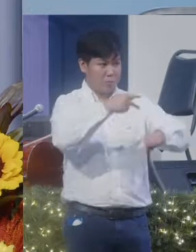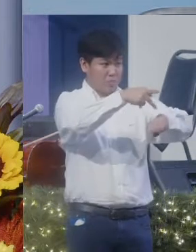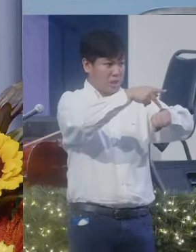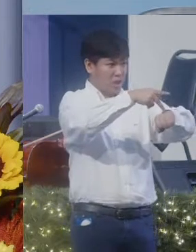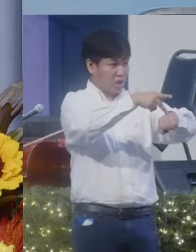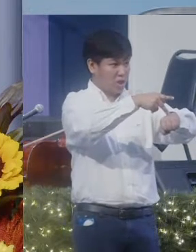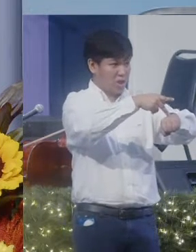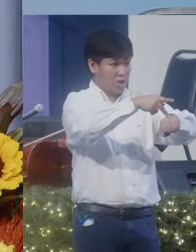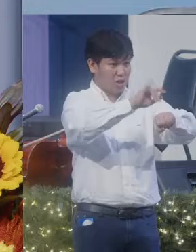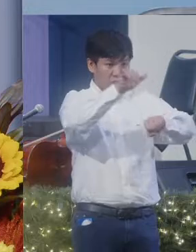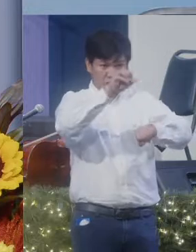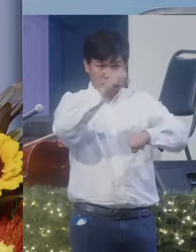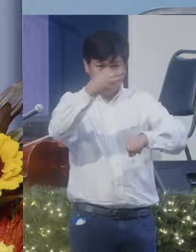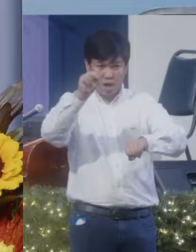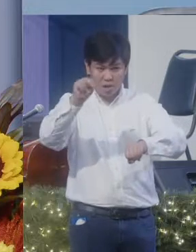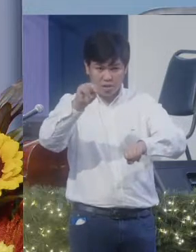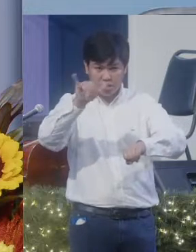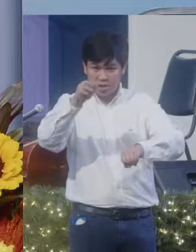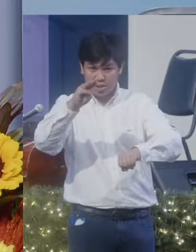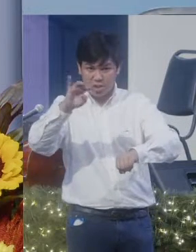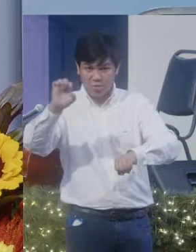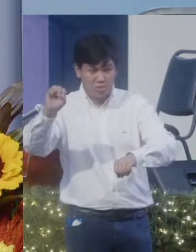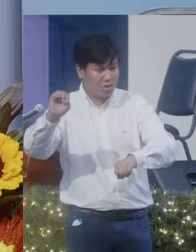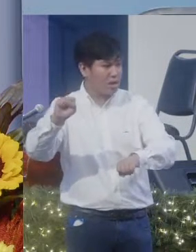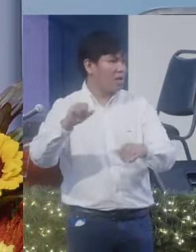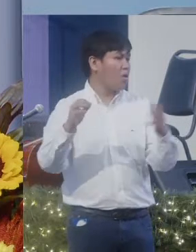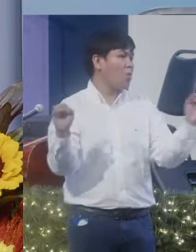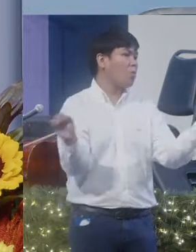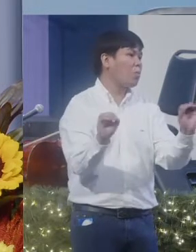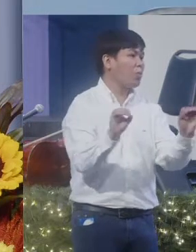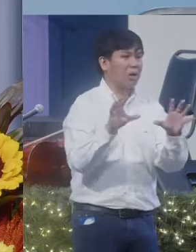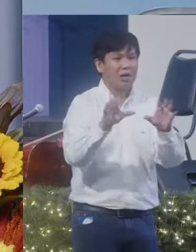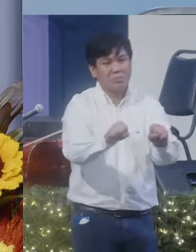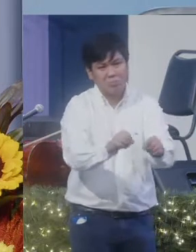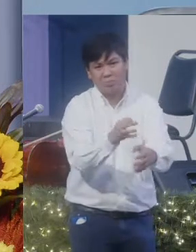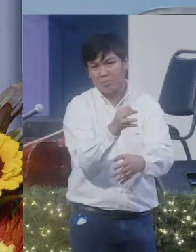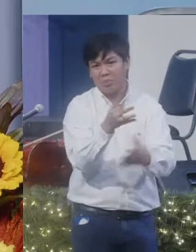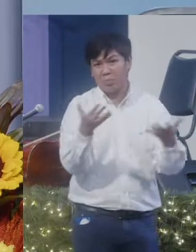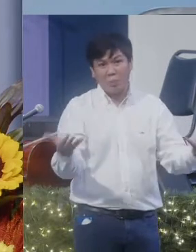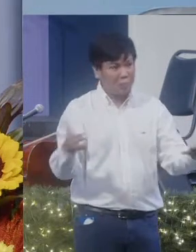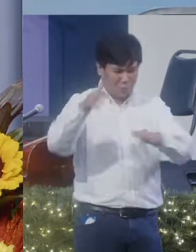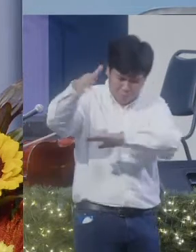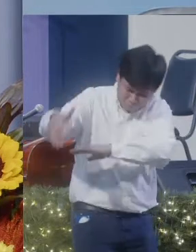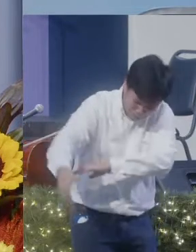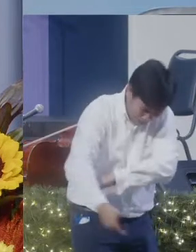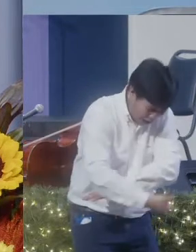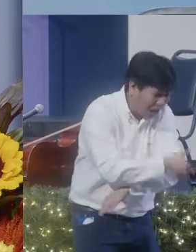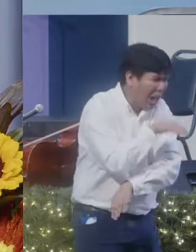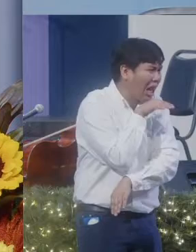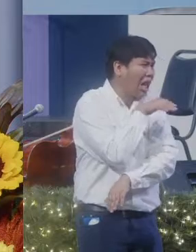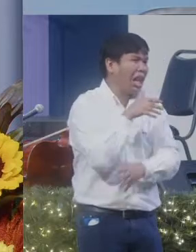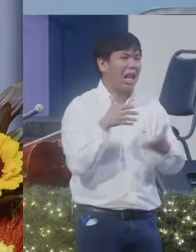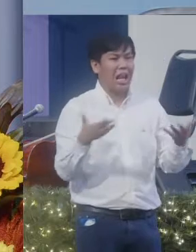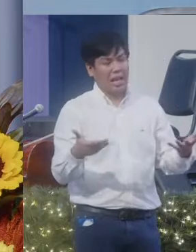no? Getting into one of the boats, which was Simon's, hindi po aksidente yun, sinadya po niya